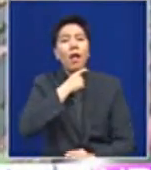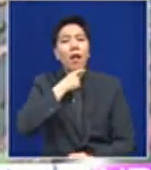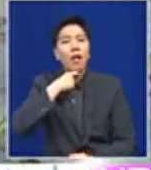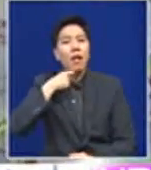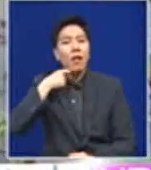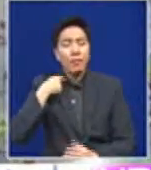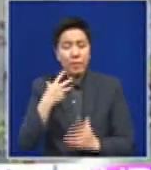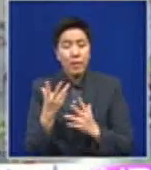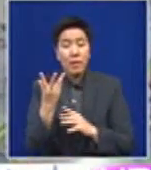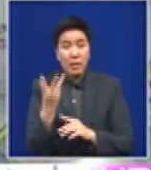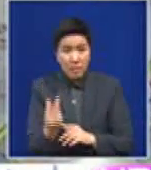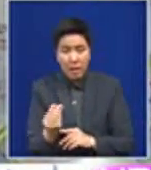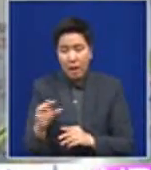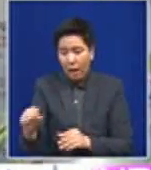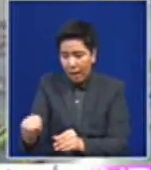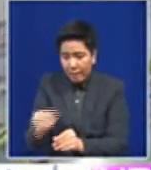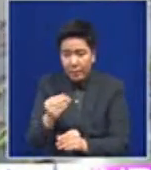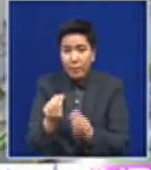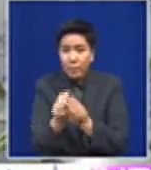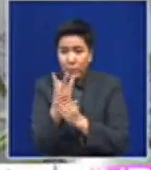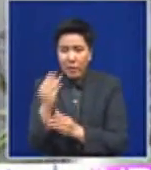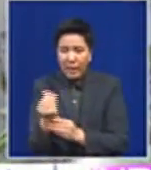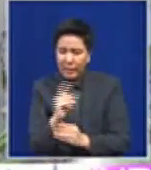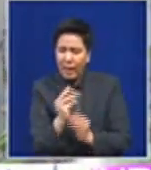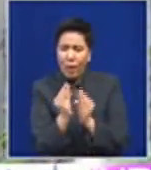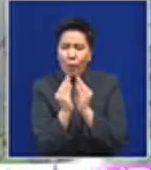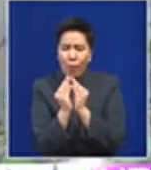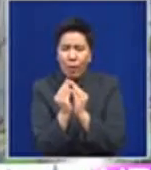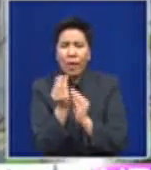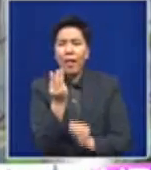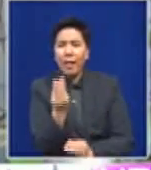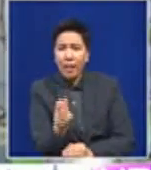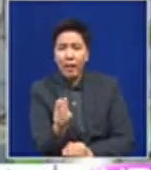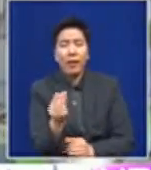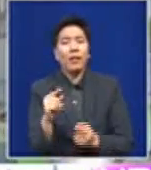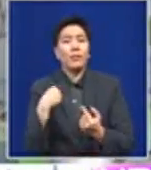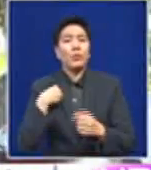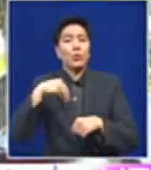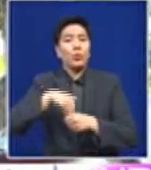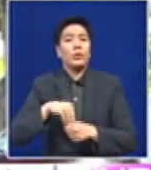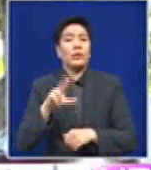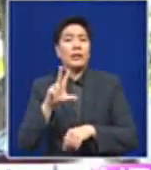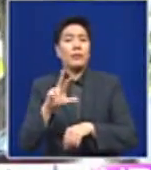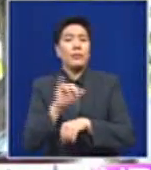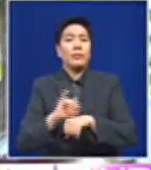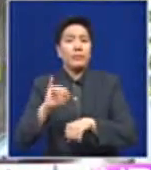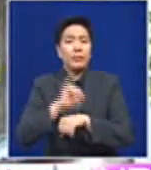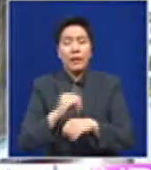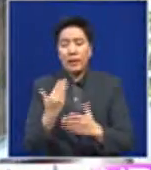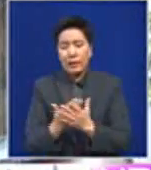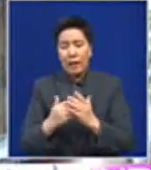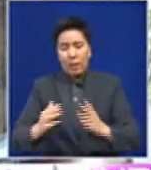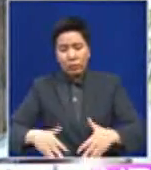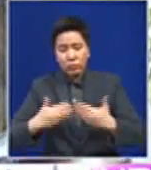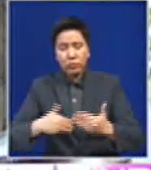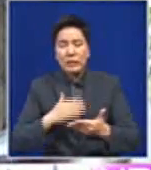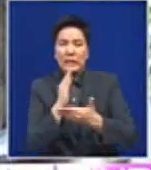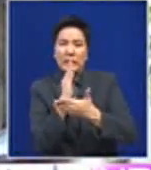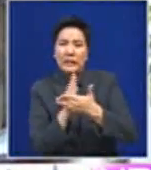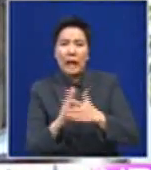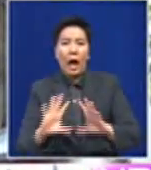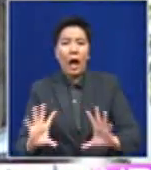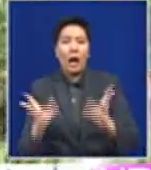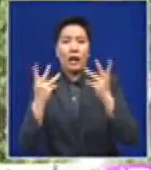เหลือนาบัวที่ยังพอเก็บดอกได้แต่ว่ามีขนาดเล็กไม่สวยงามเพียง3ไร่เท่านั้นส่งผลให้ขาดรายได้ไปกว่าครึ่งในแต่ละวัน